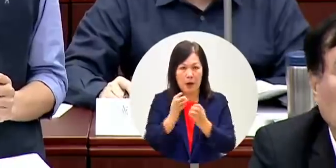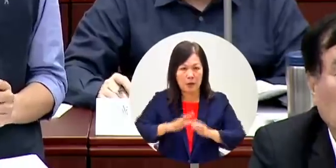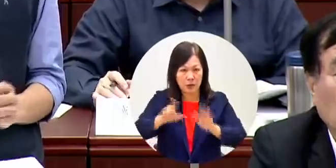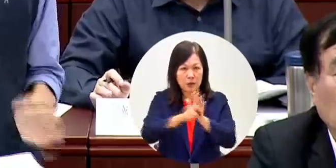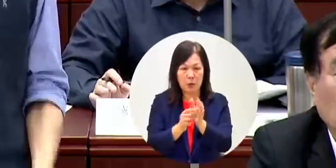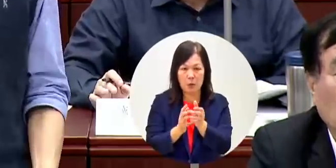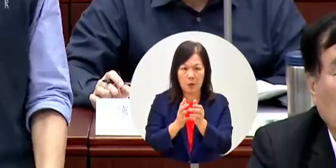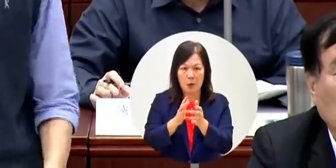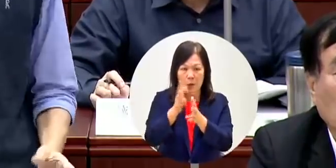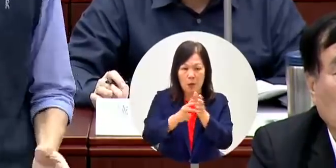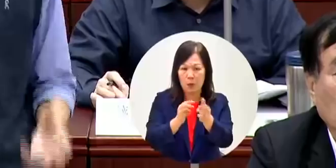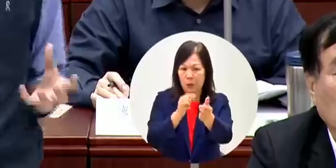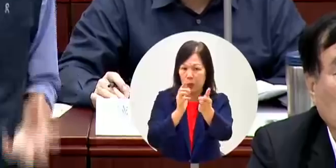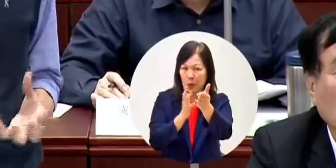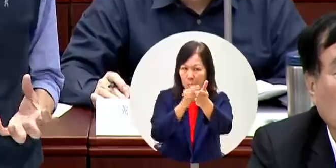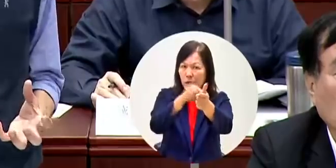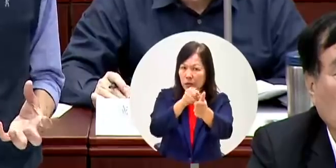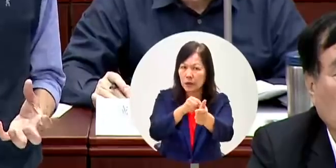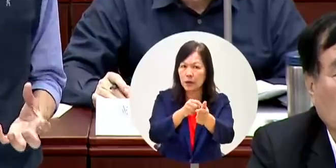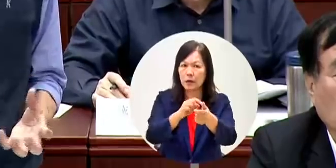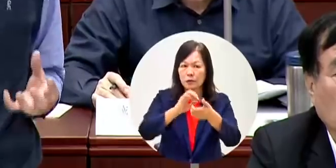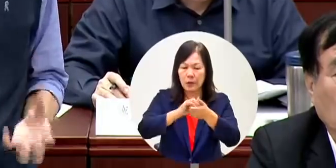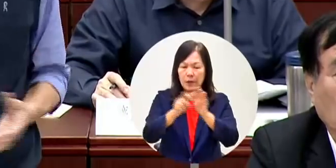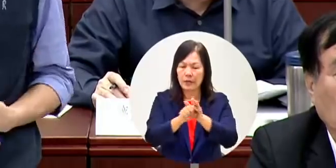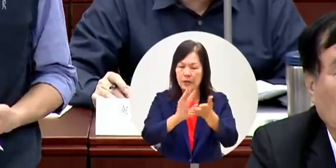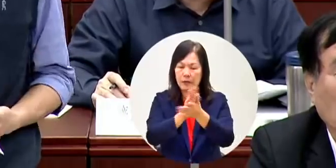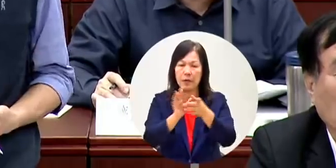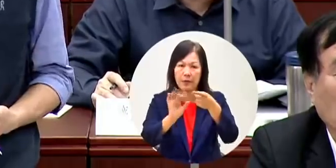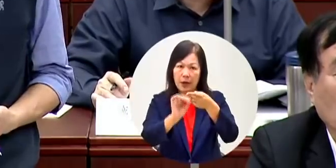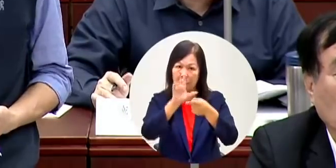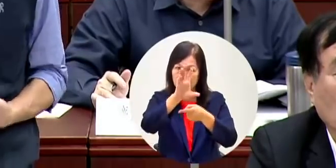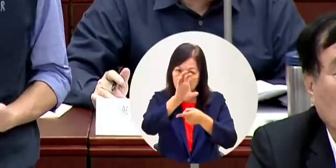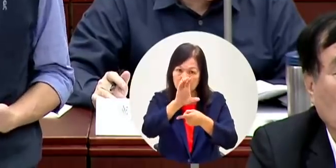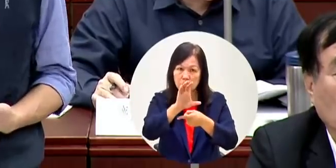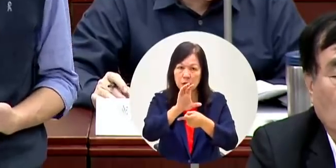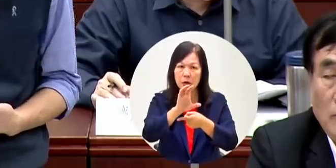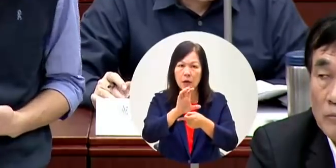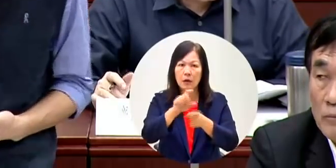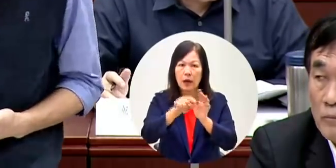99%，因为我们现在高雄市政府最需要的就是赶快经济发展，